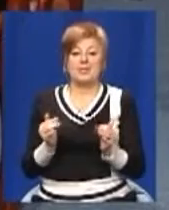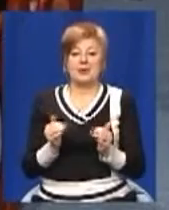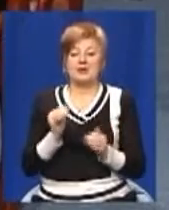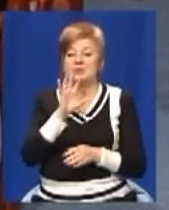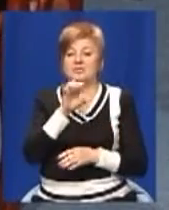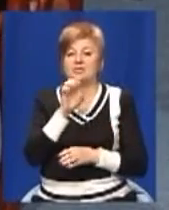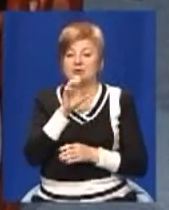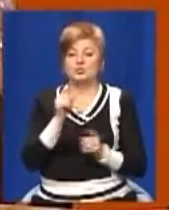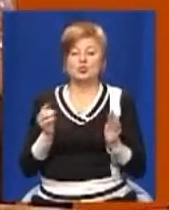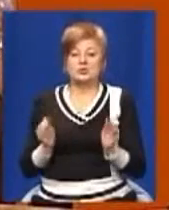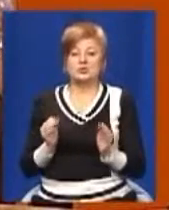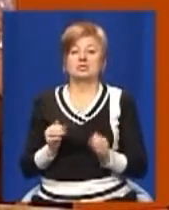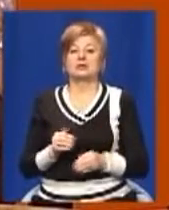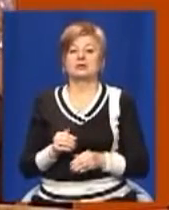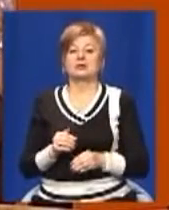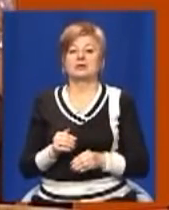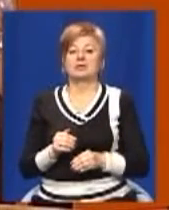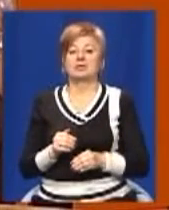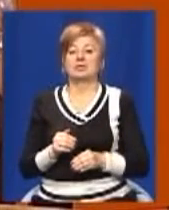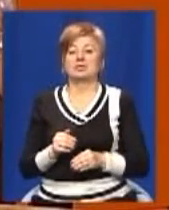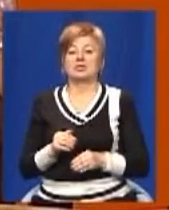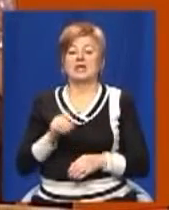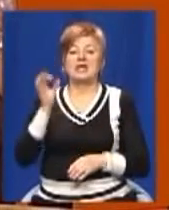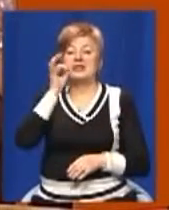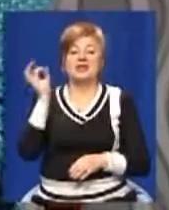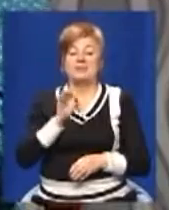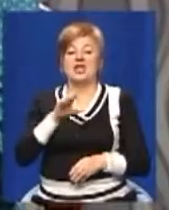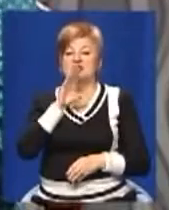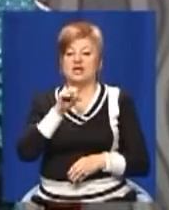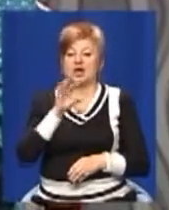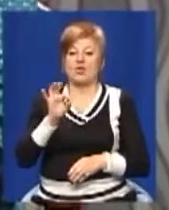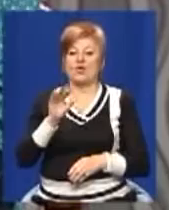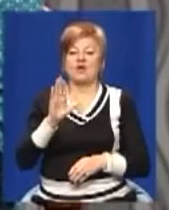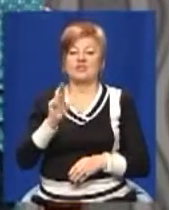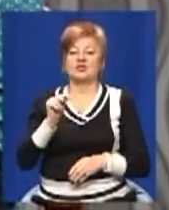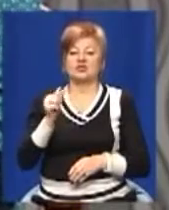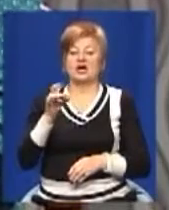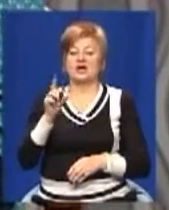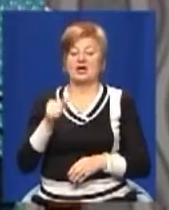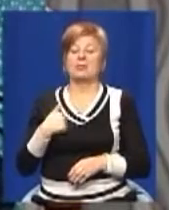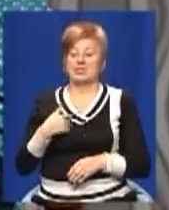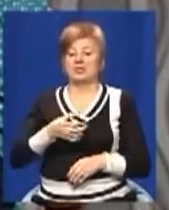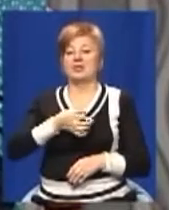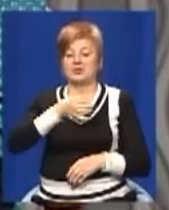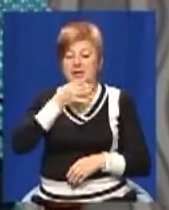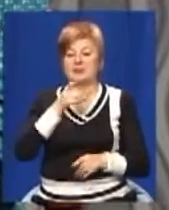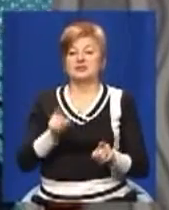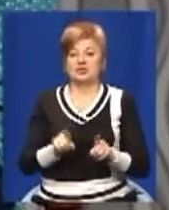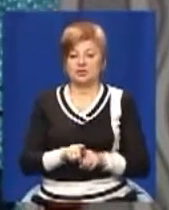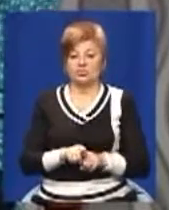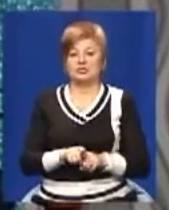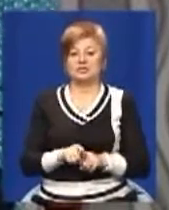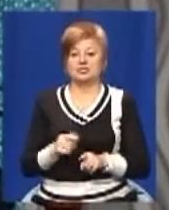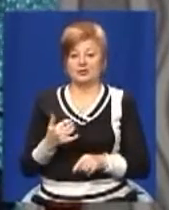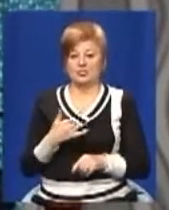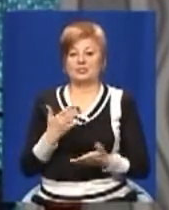маленький цуцик, немецька овчарка. Дуже класна порода. Маленька. Мені вона теж дуже подобається. У мене в